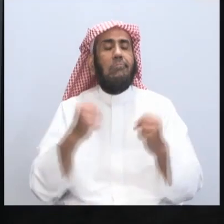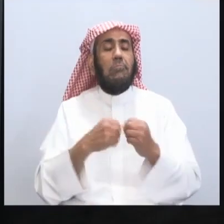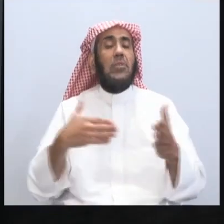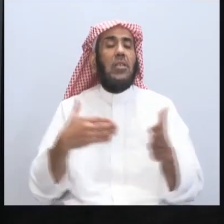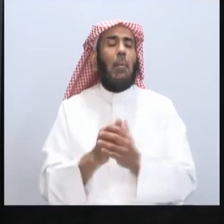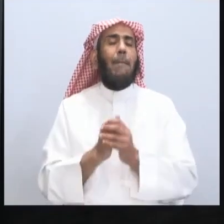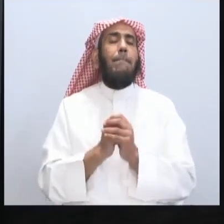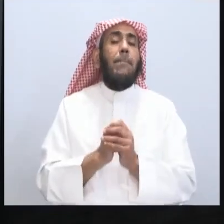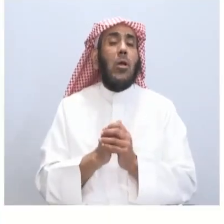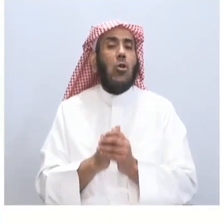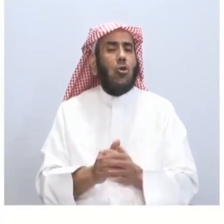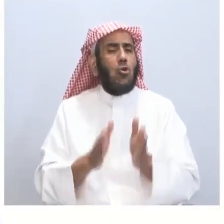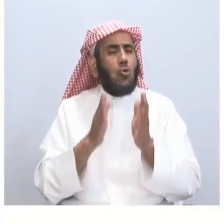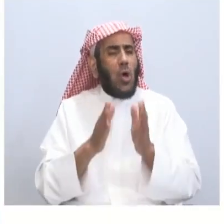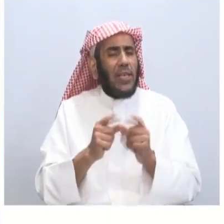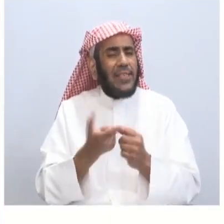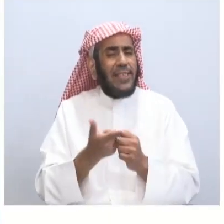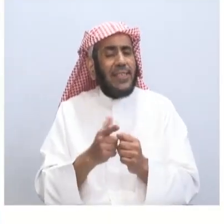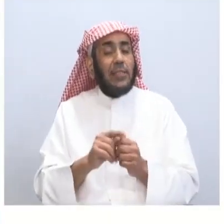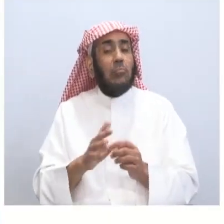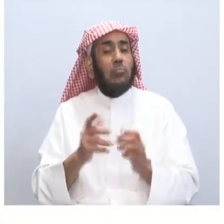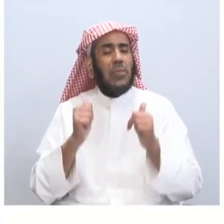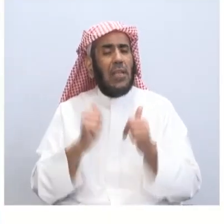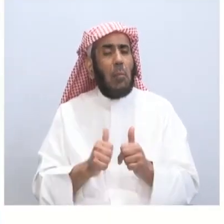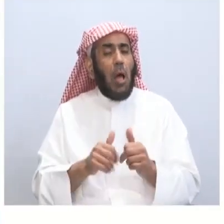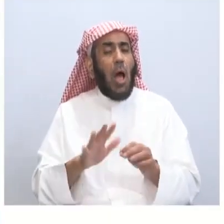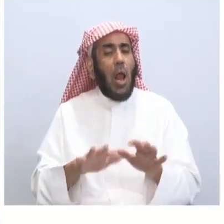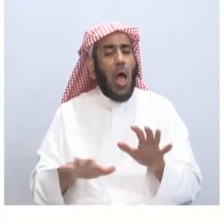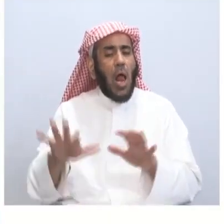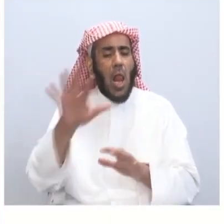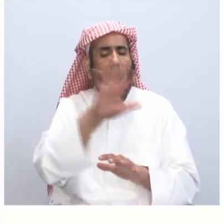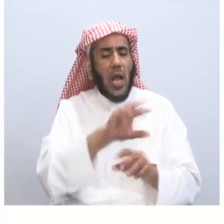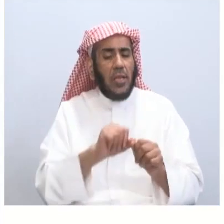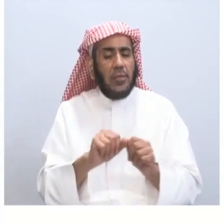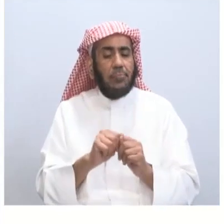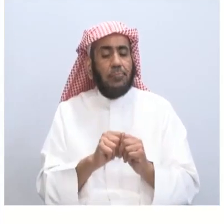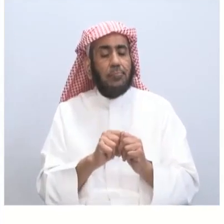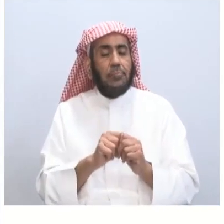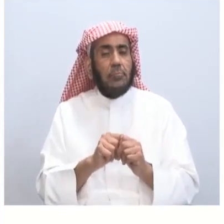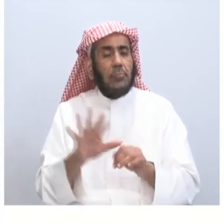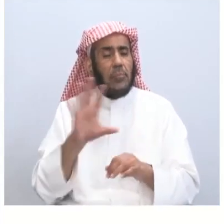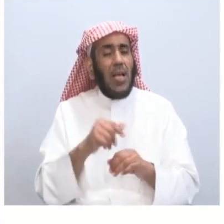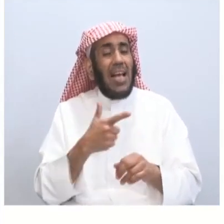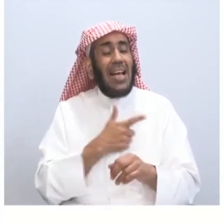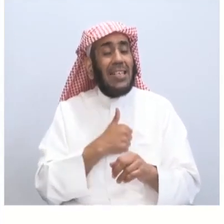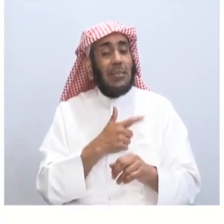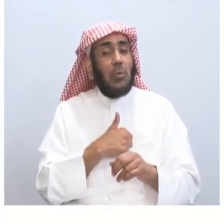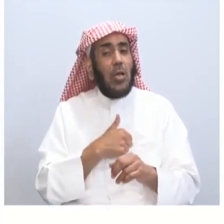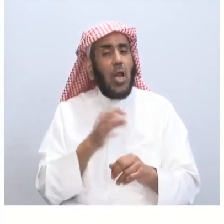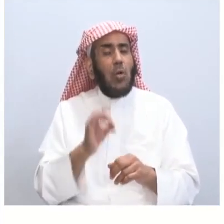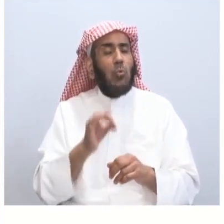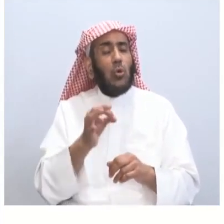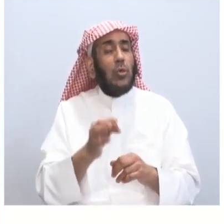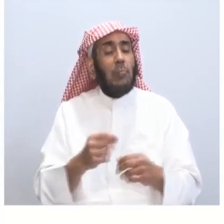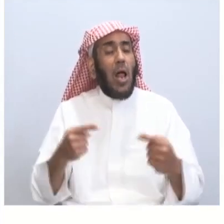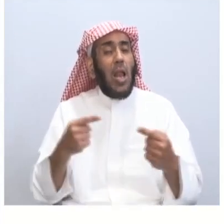ختان يحدد الطلبه على الخريطه اسماء المدن